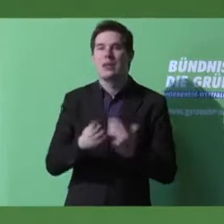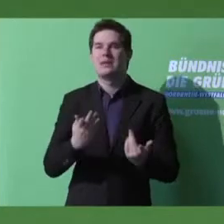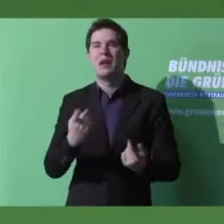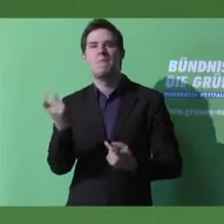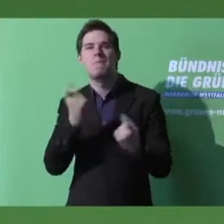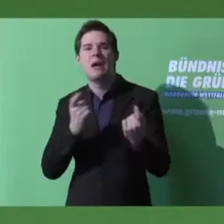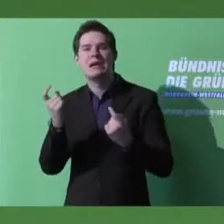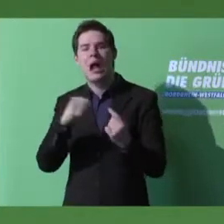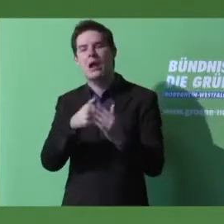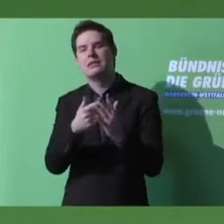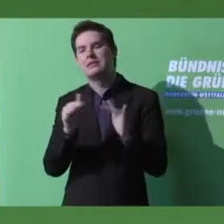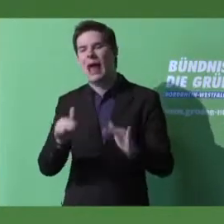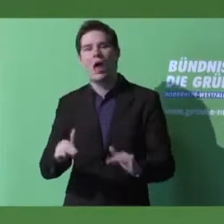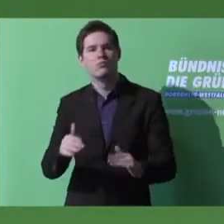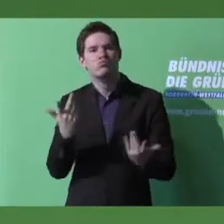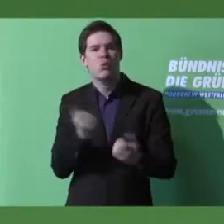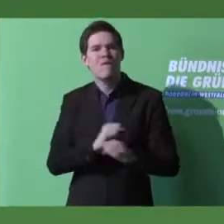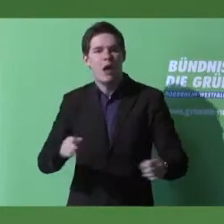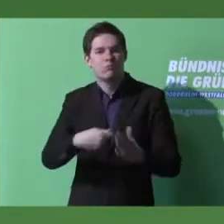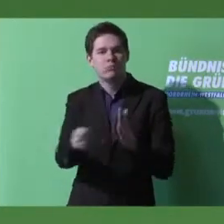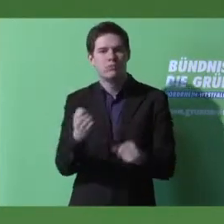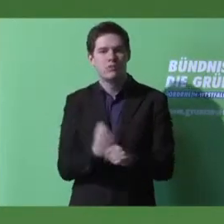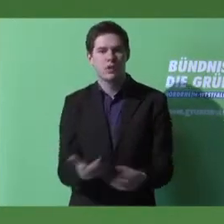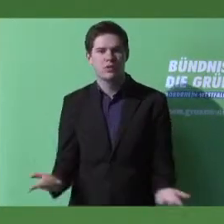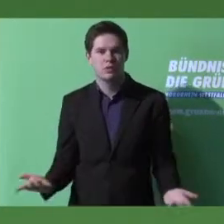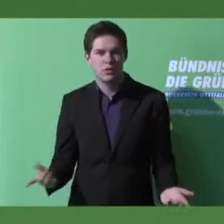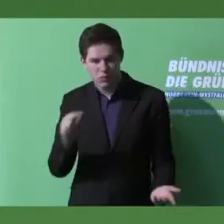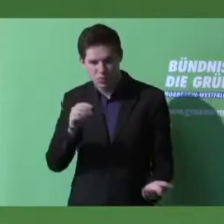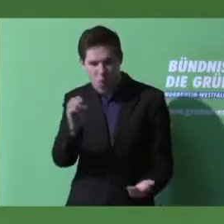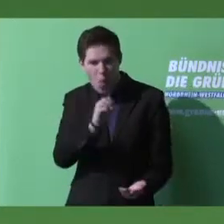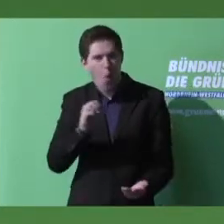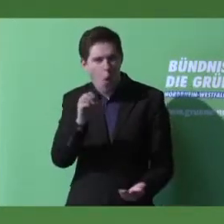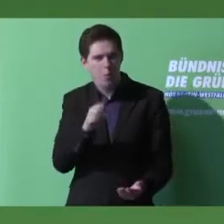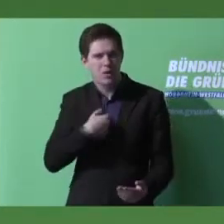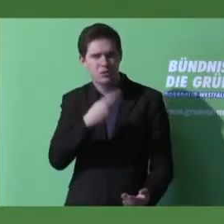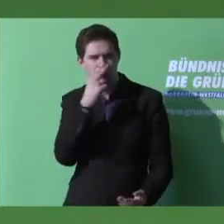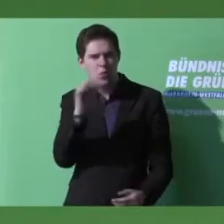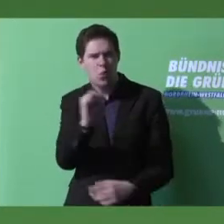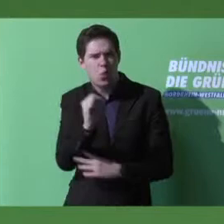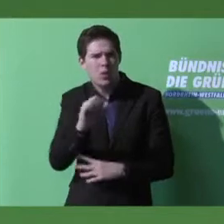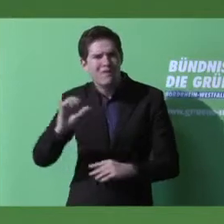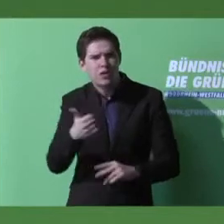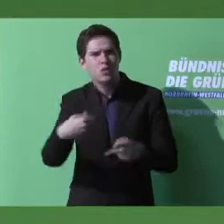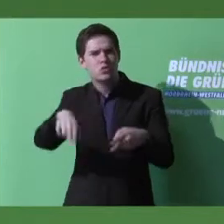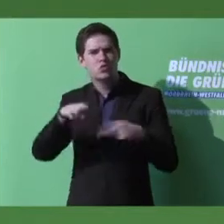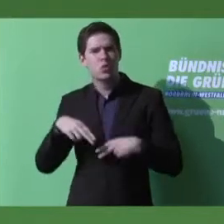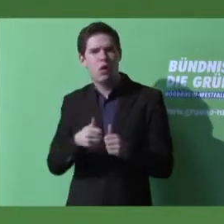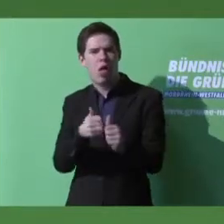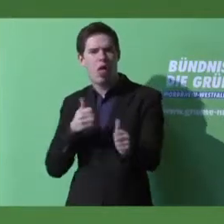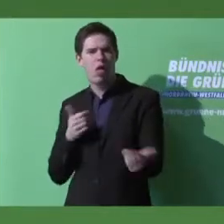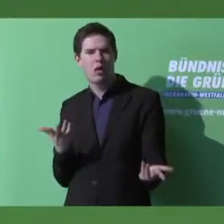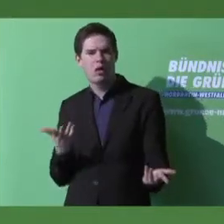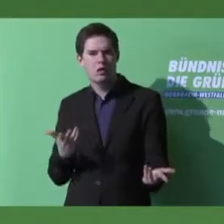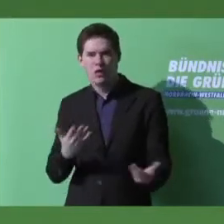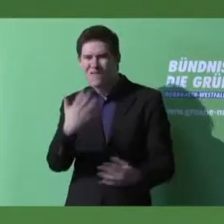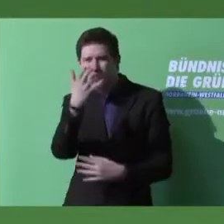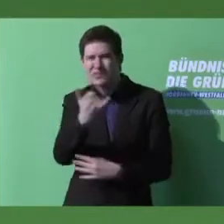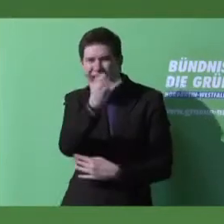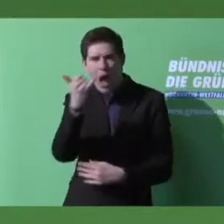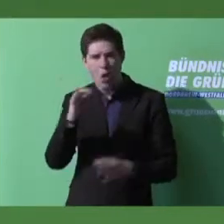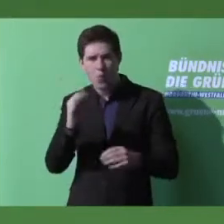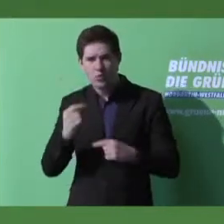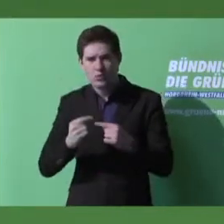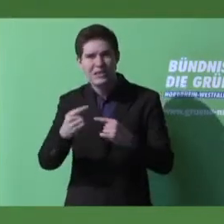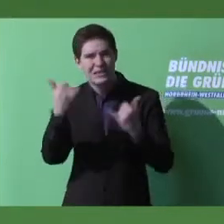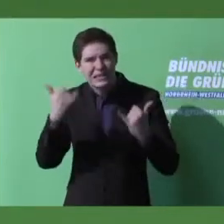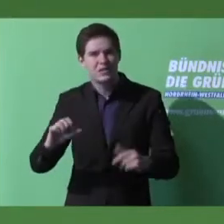Migranten weggekickt. Das ist ein europapolitischer Rückschritt, wie wir es ihn seit 50 Jahren nicht gegeben